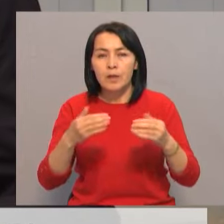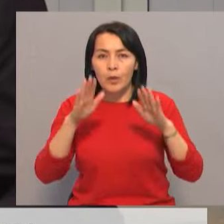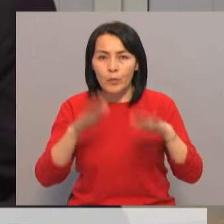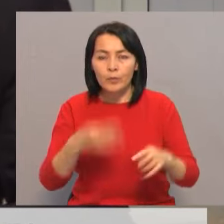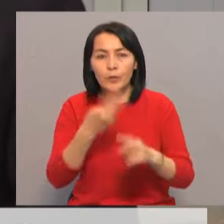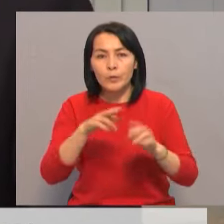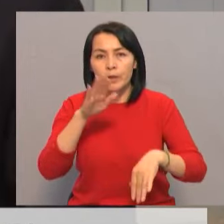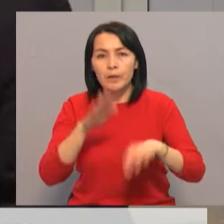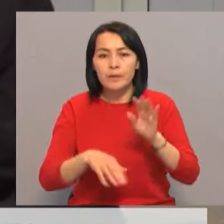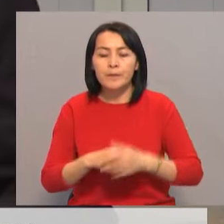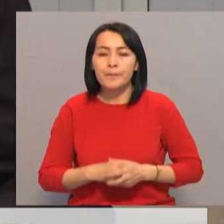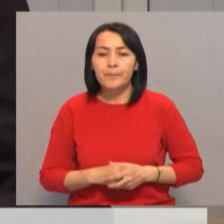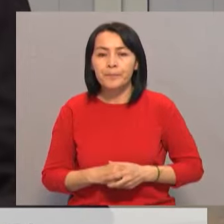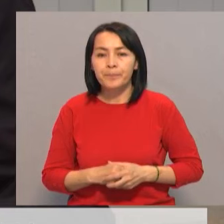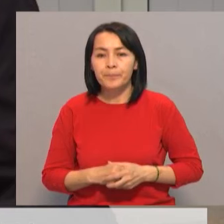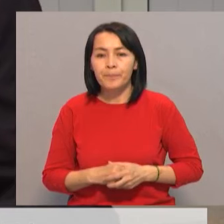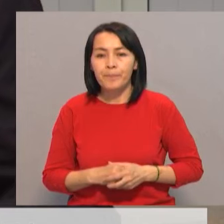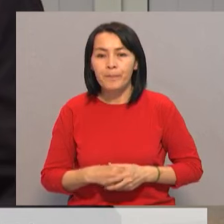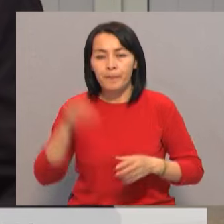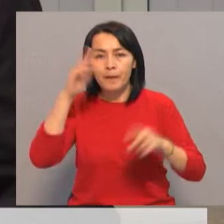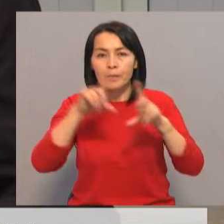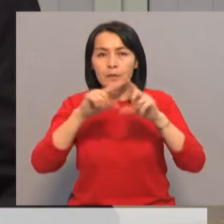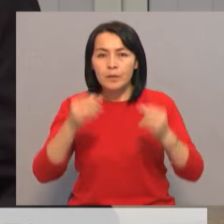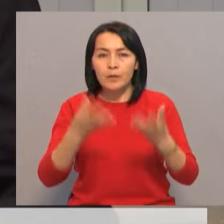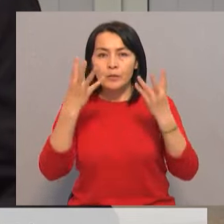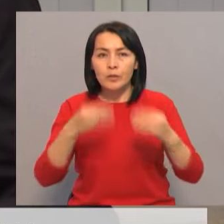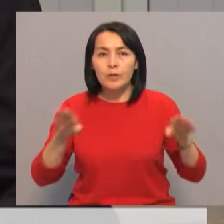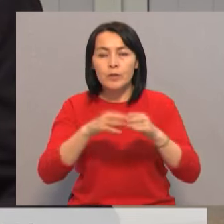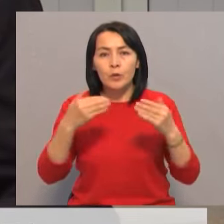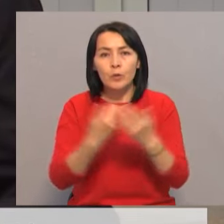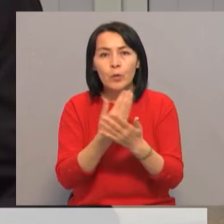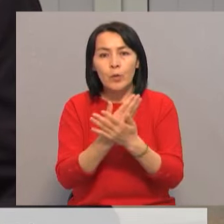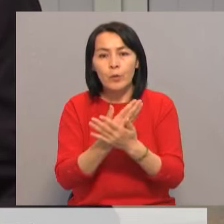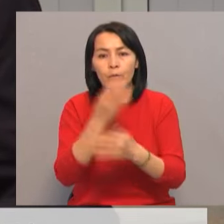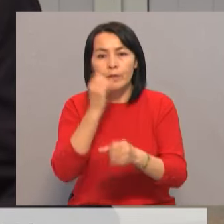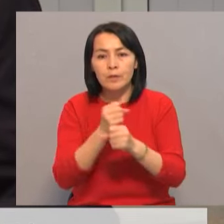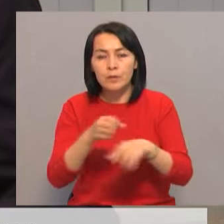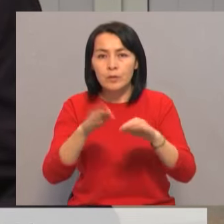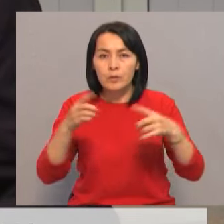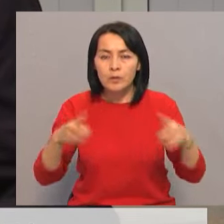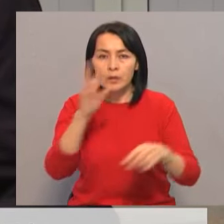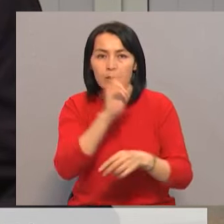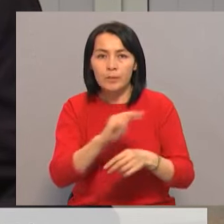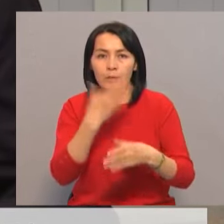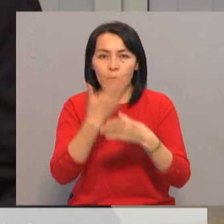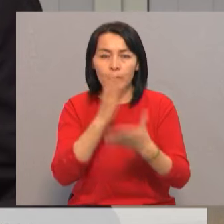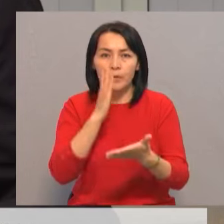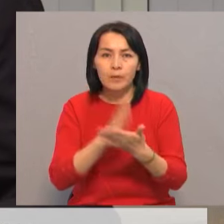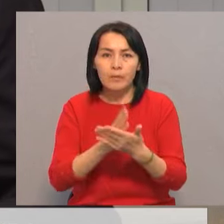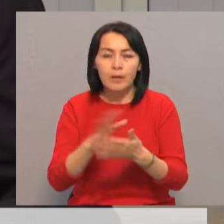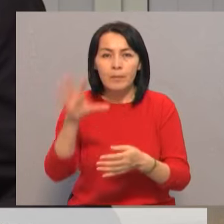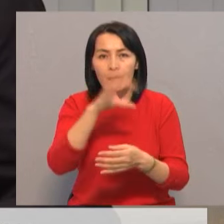орны ерекше. Мектебіміз заман талабына сай жабдықталып, оқушылардың жан жақты білім алуына жағдай